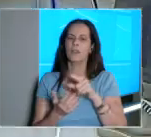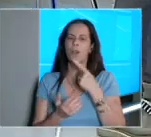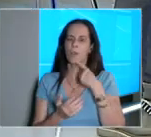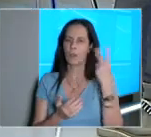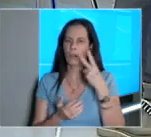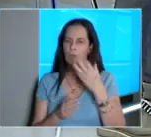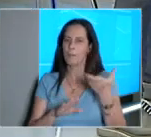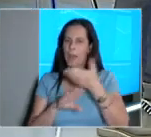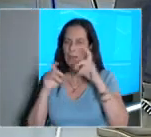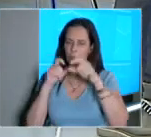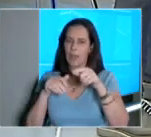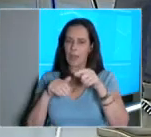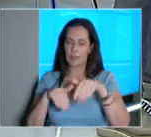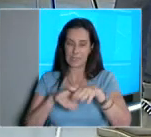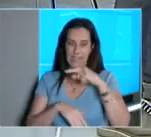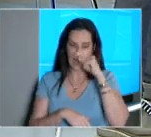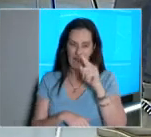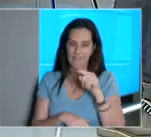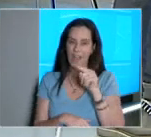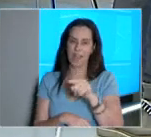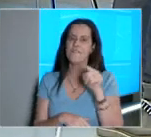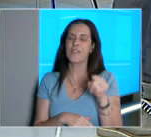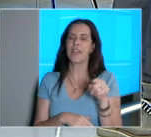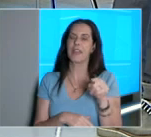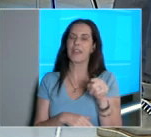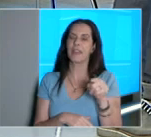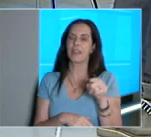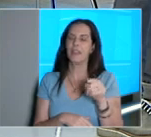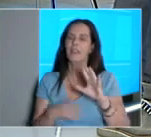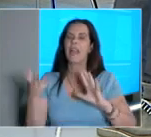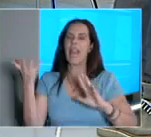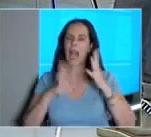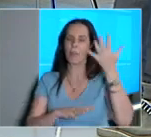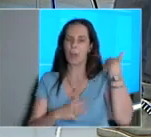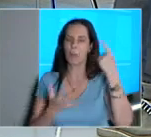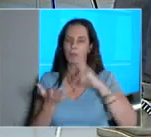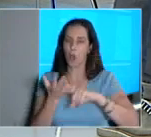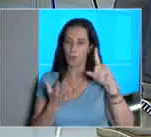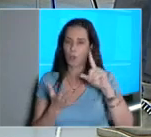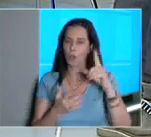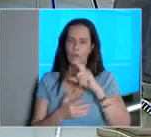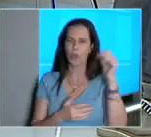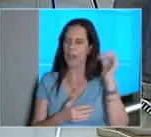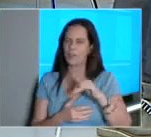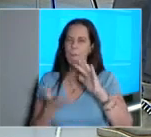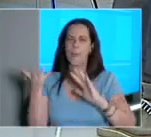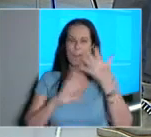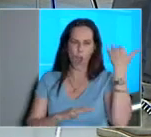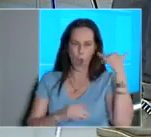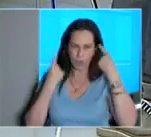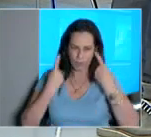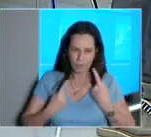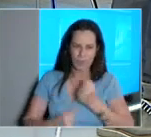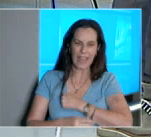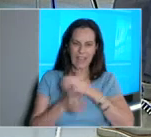קורא מלא תמונה של מצד הגאווה מצד אחד, ושל מירון בלאג בעומר לפני כחודש, זאת אומרת מאות אלפי אנשים במירון מהציבור